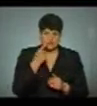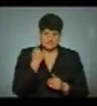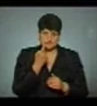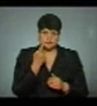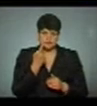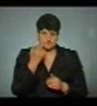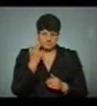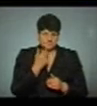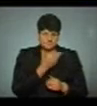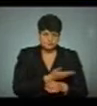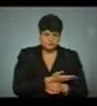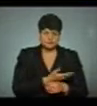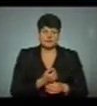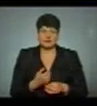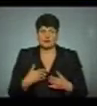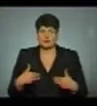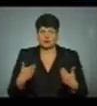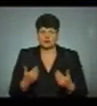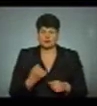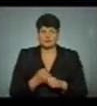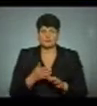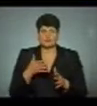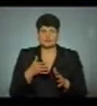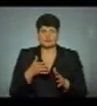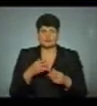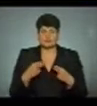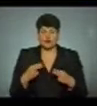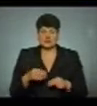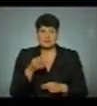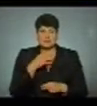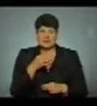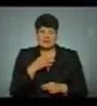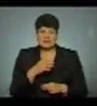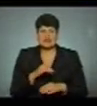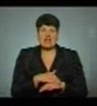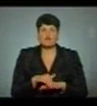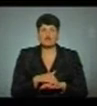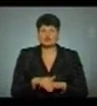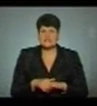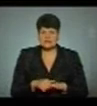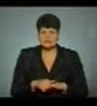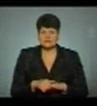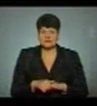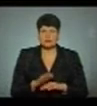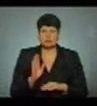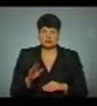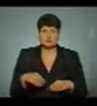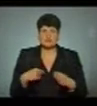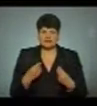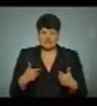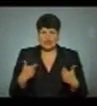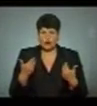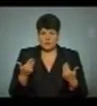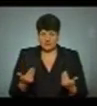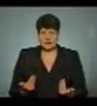ми сьогодні пропонуємо проводити реалізацію медикаментів на вулиці. Тобто, ми будемо давати таку